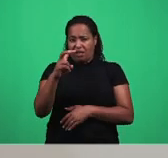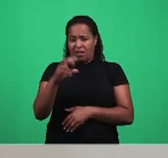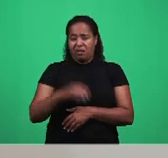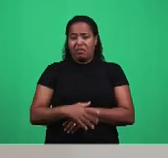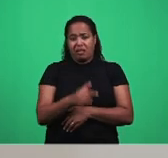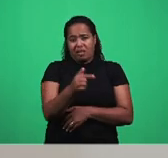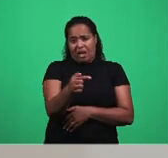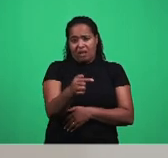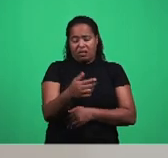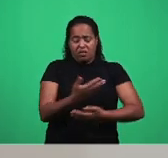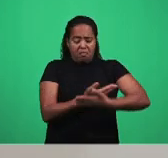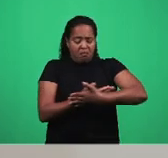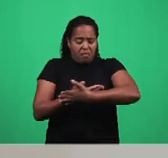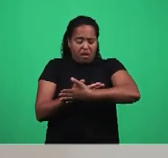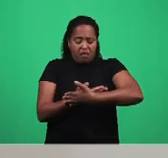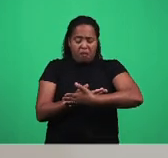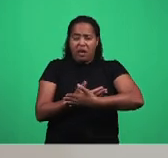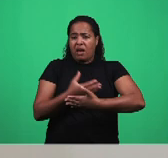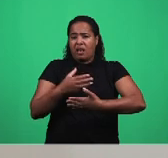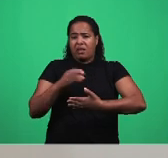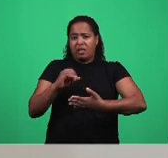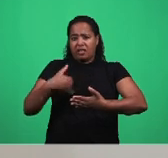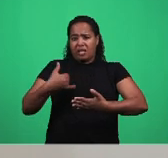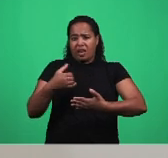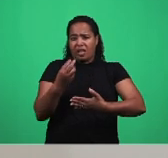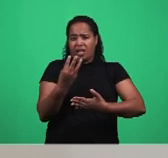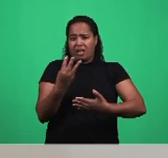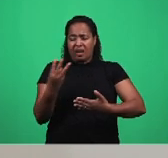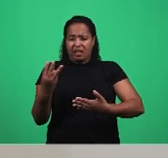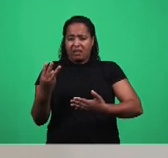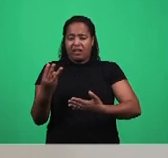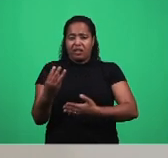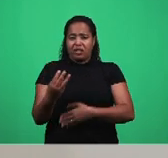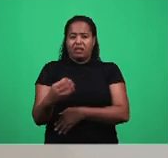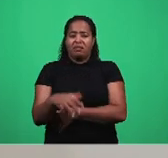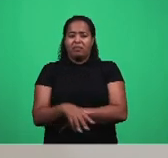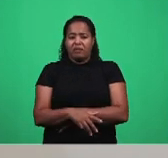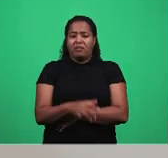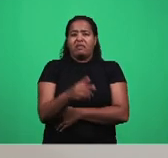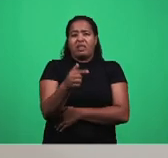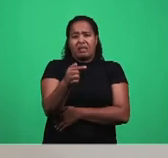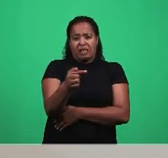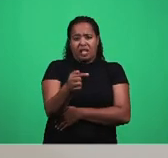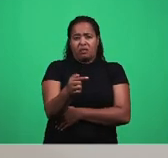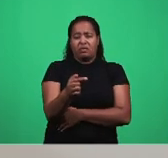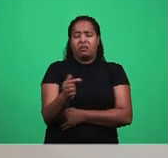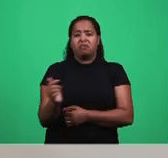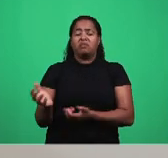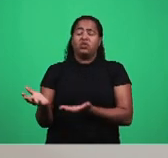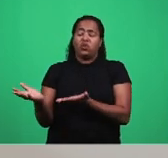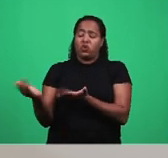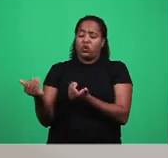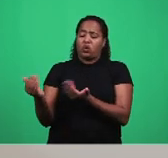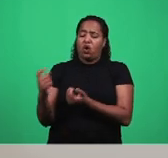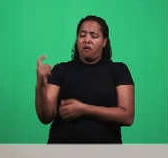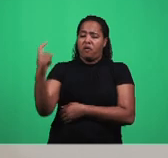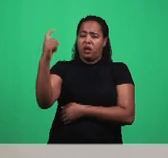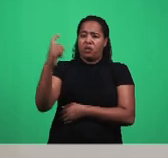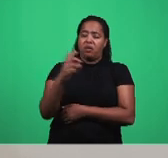De 0 à 3 ans, 6 enfants malades. Des jeunes, 55. Et des